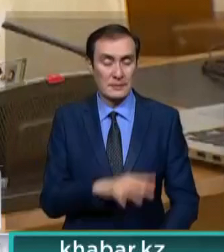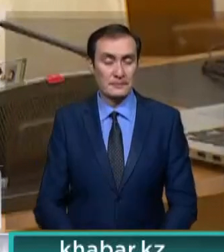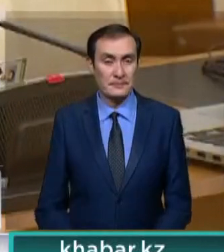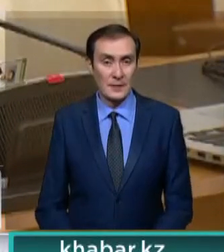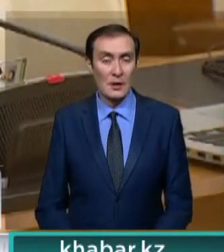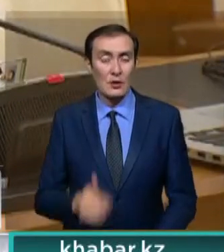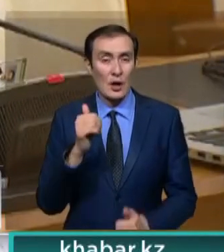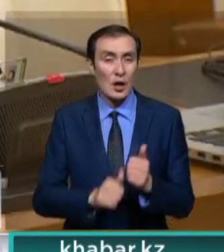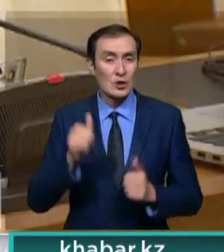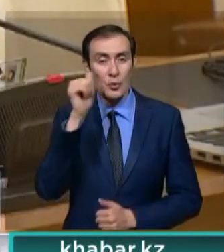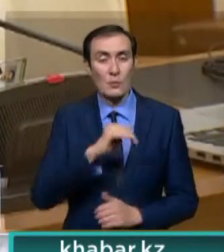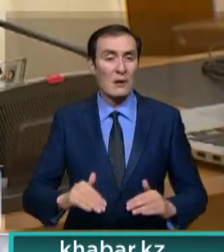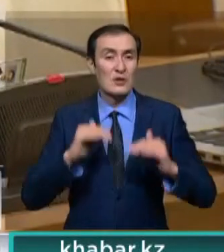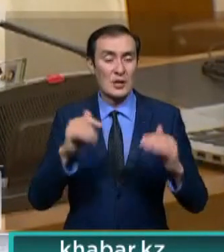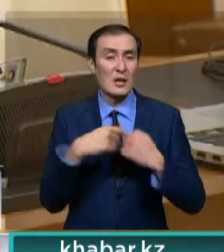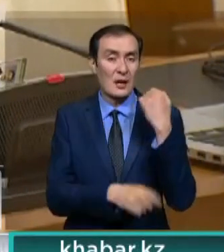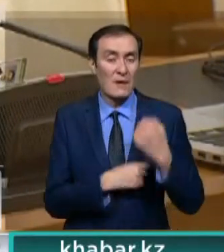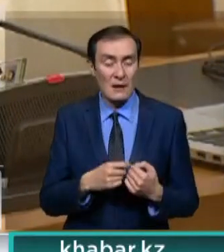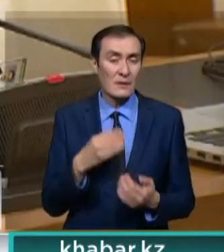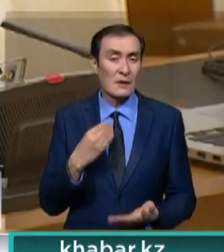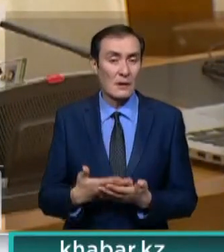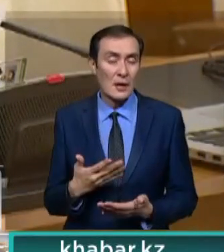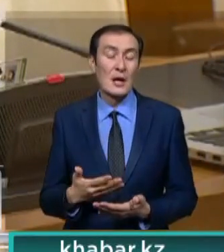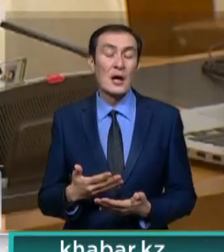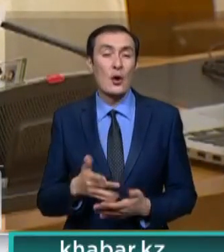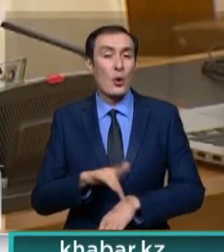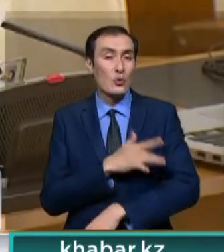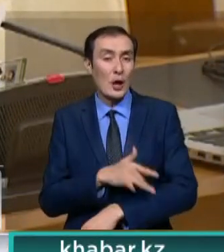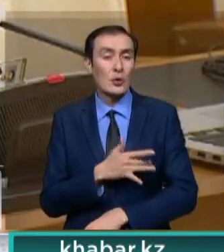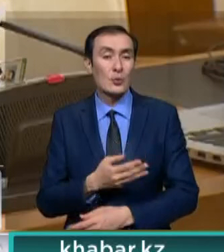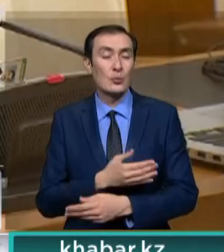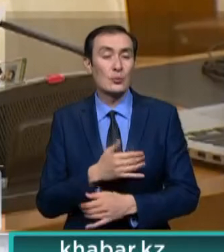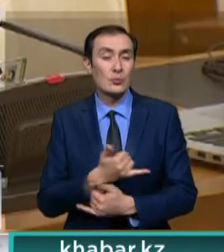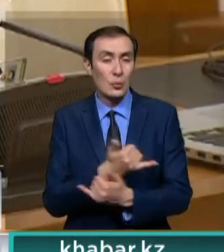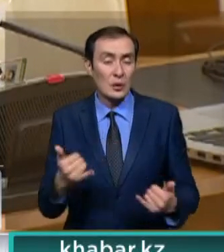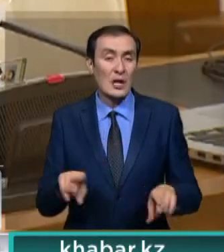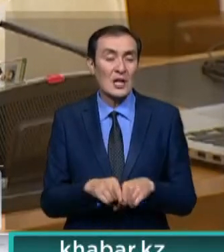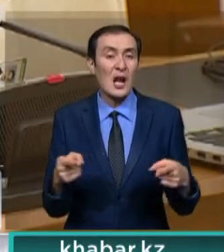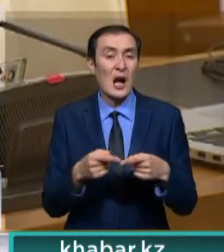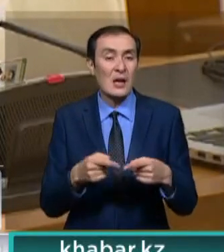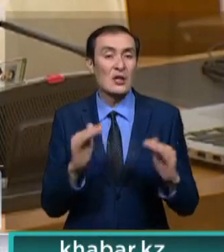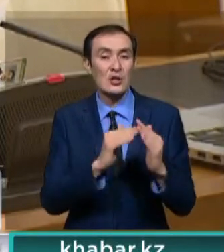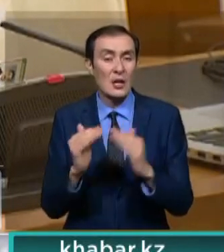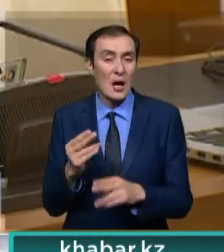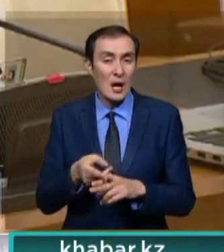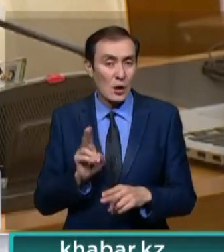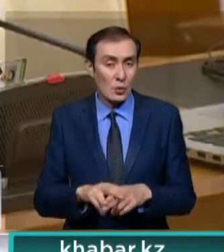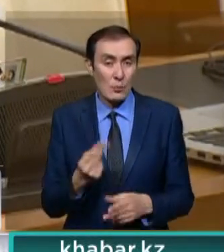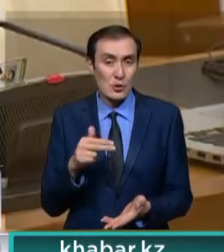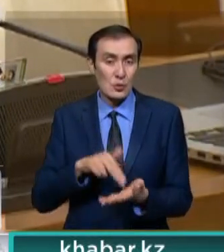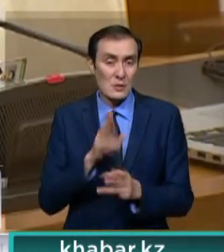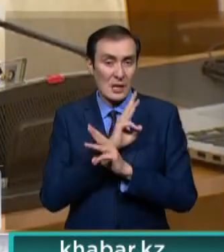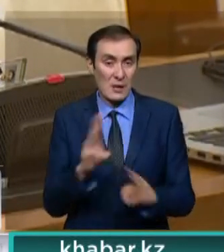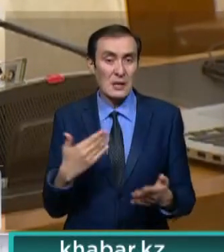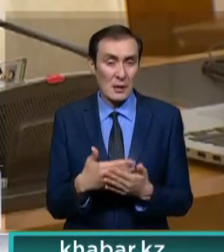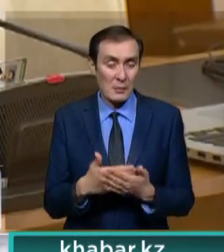Наблюдается ежегодное повышение цен на товары первой необходимости, коммунальные услуги, а также аренды жилья, которые при средней